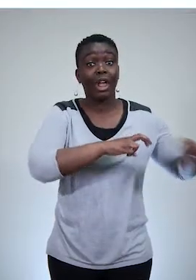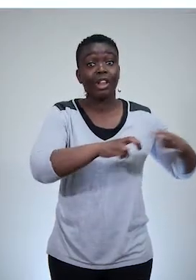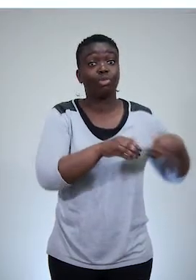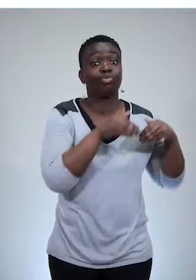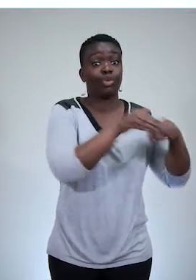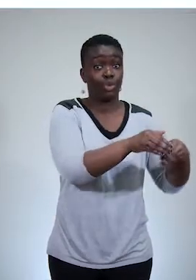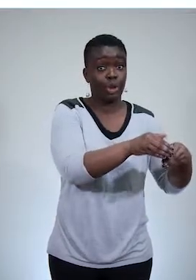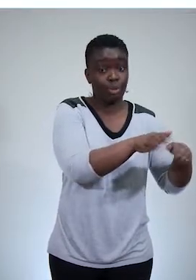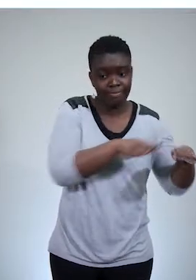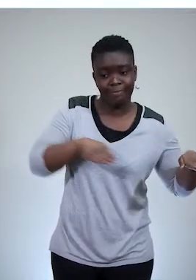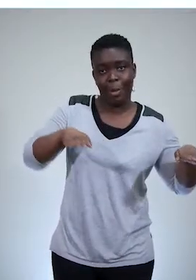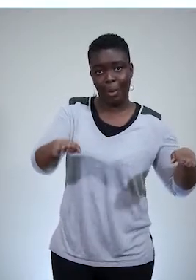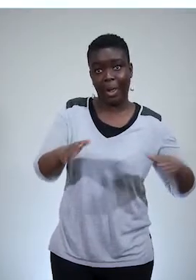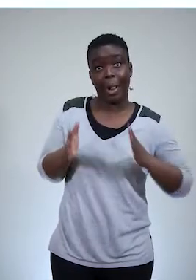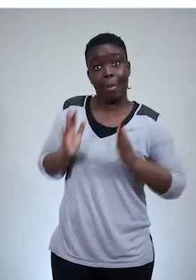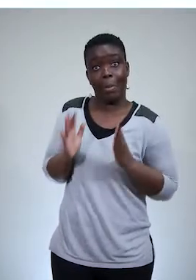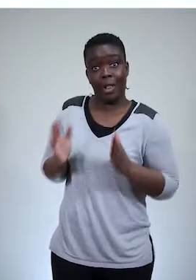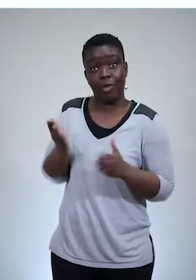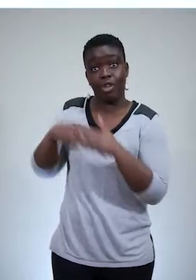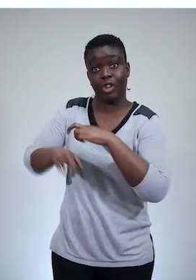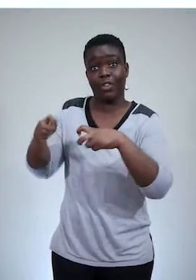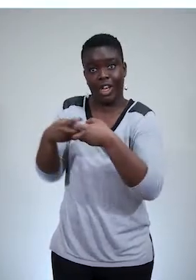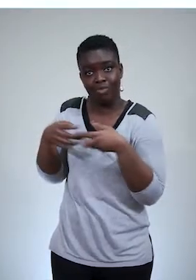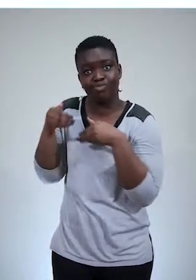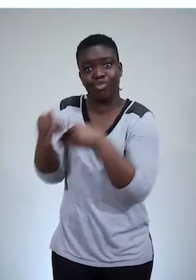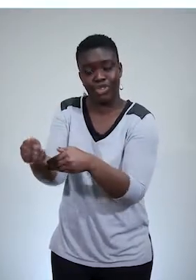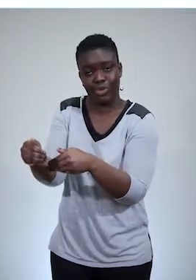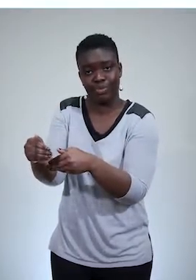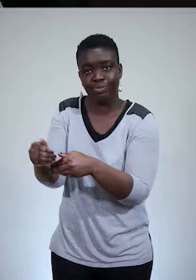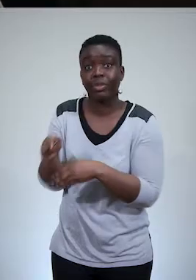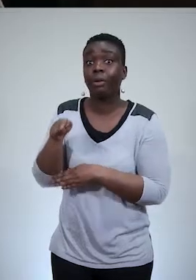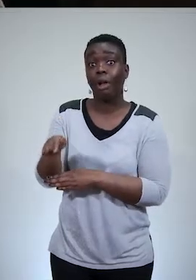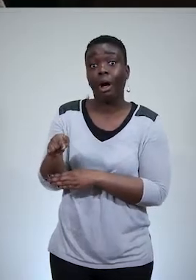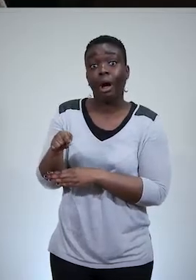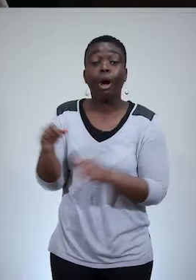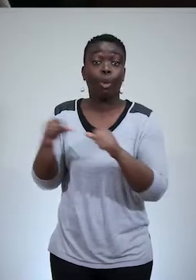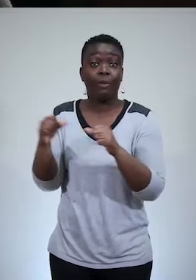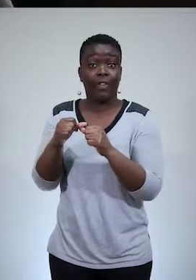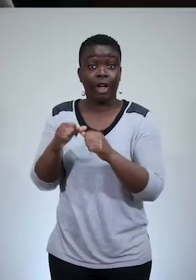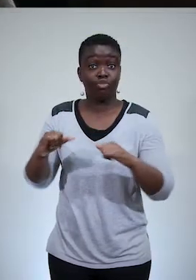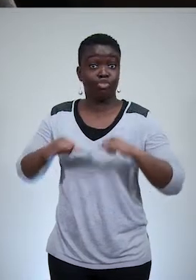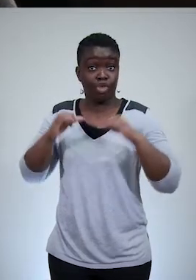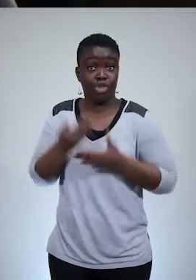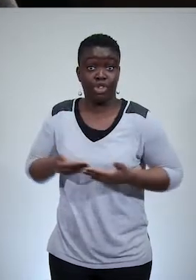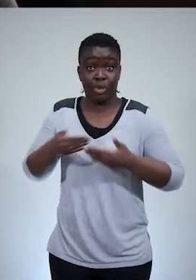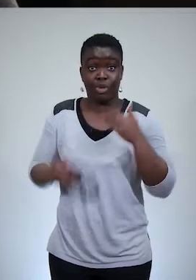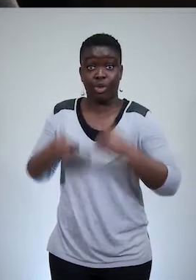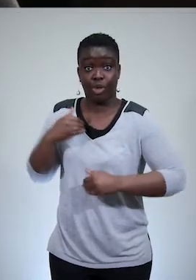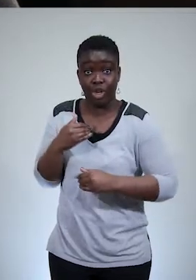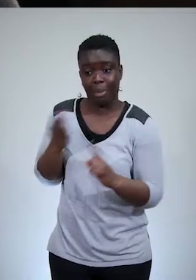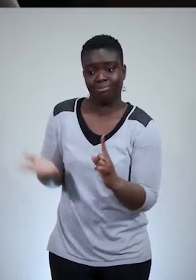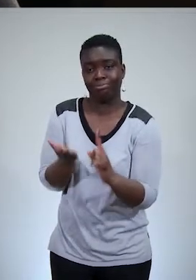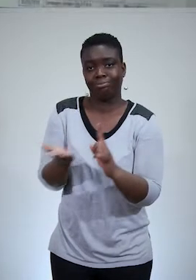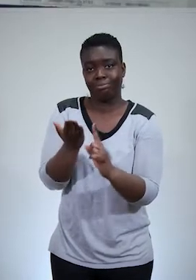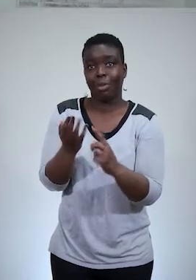lui permet donc notamment un certain confort en termes de concentration visuelle. Dans le cadre de l'intégration aussi d'une personne en situation